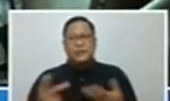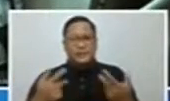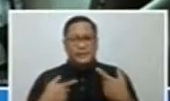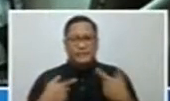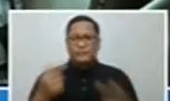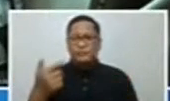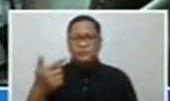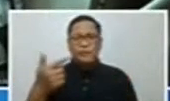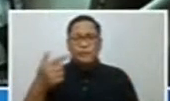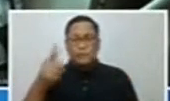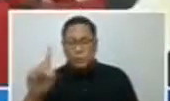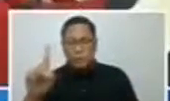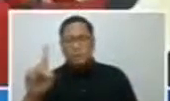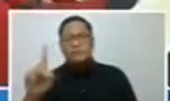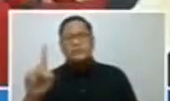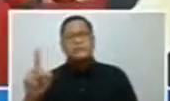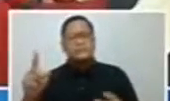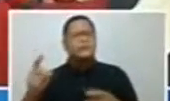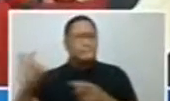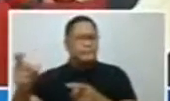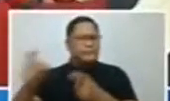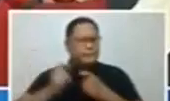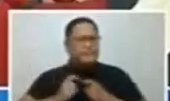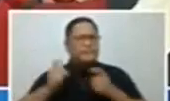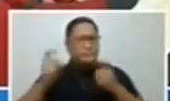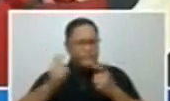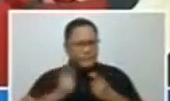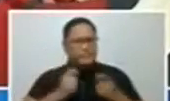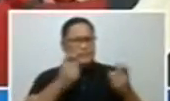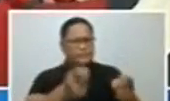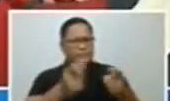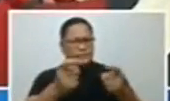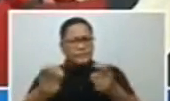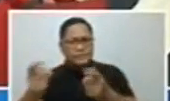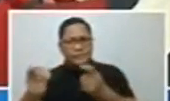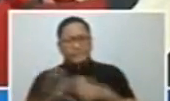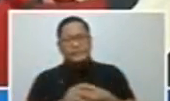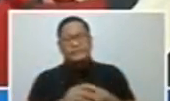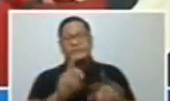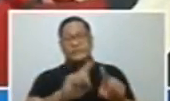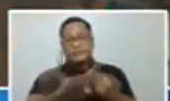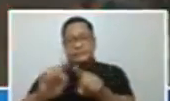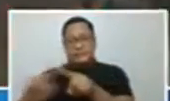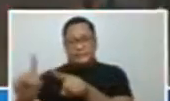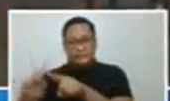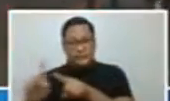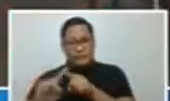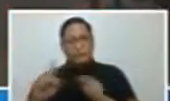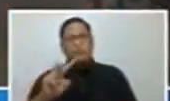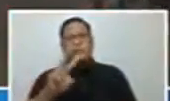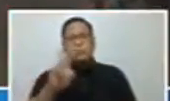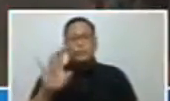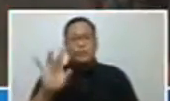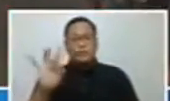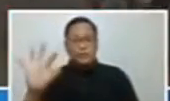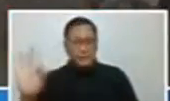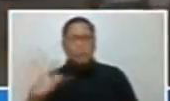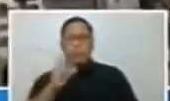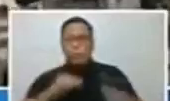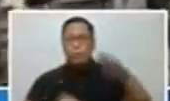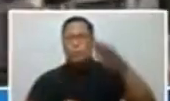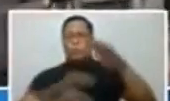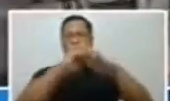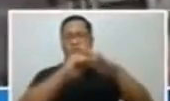pinag-usapan sa ginanap na Senate Committee hearing ang iba't ibang concerns o bills kaugnay sa mga OFWs na may